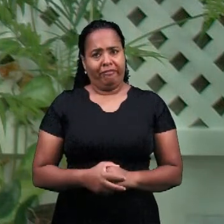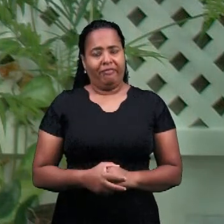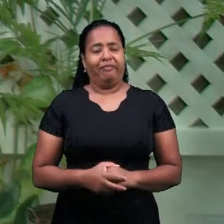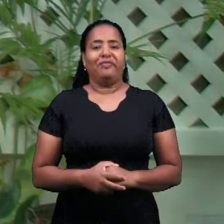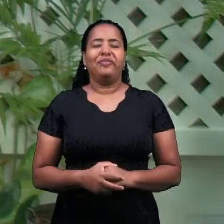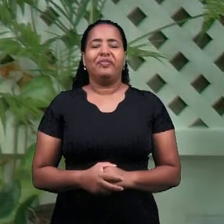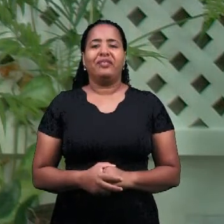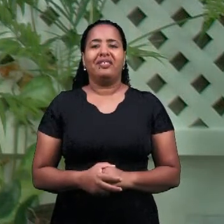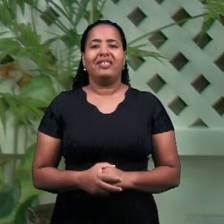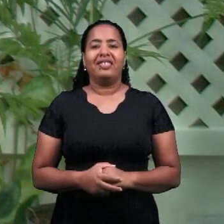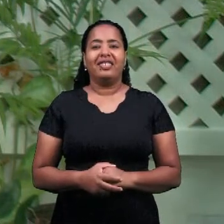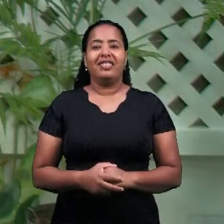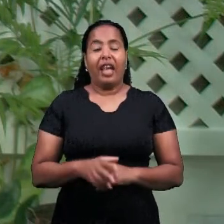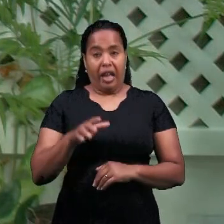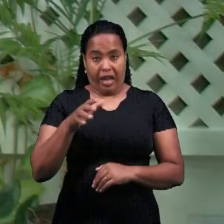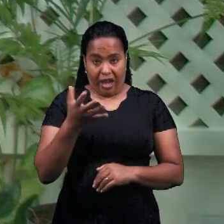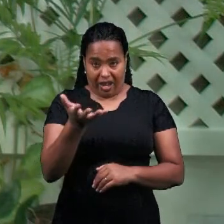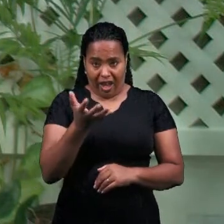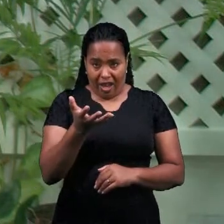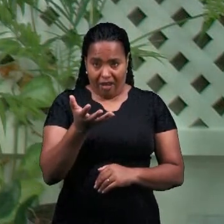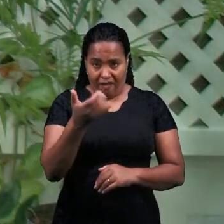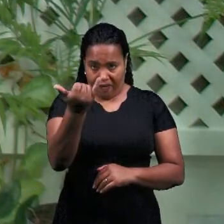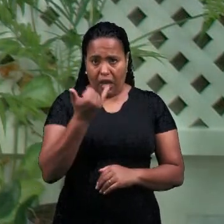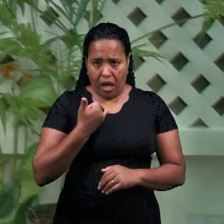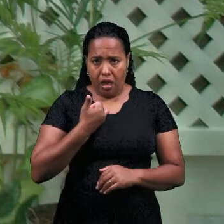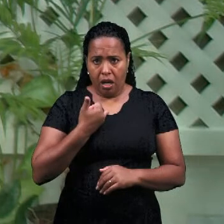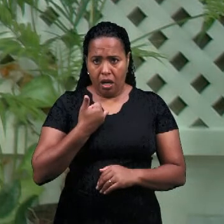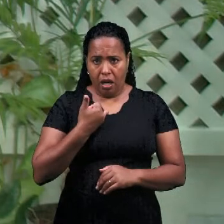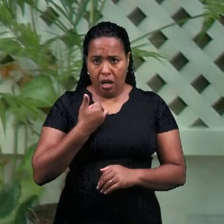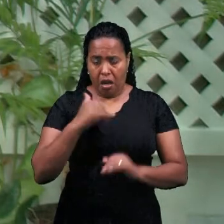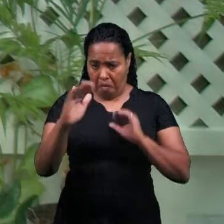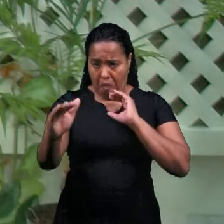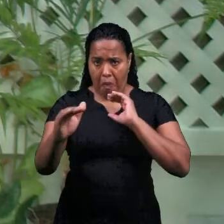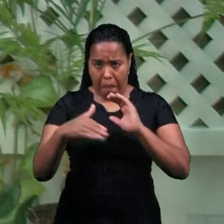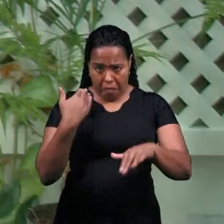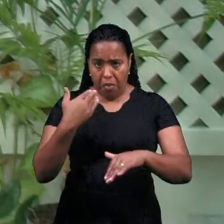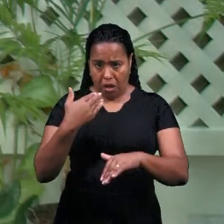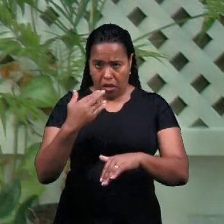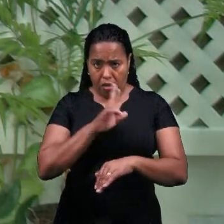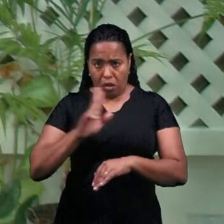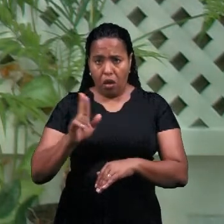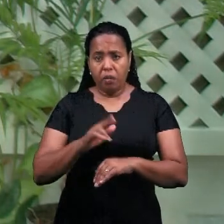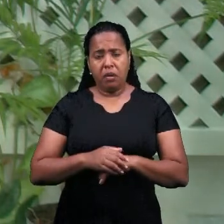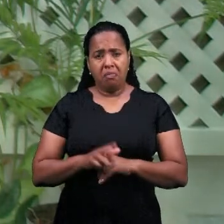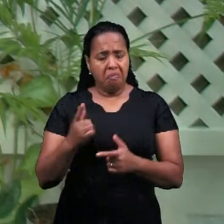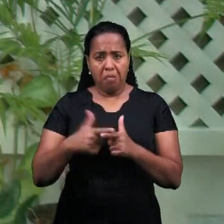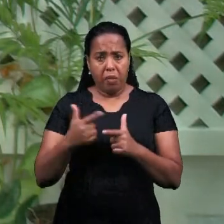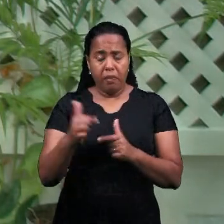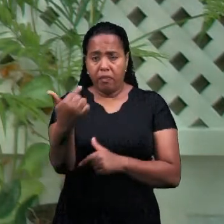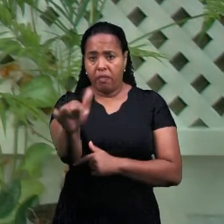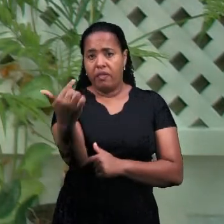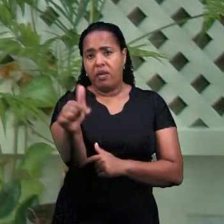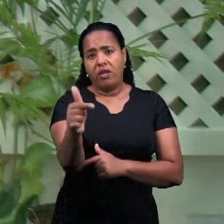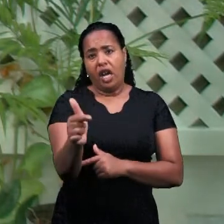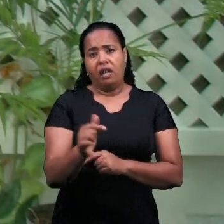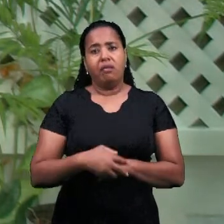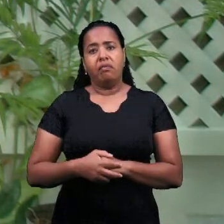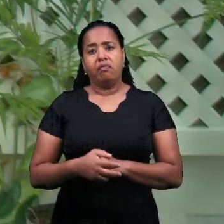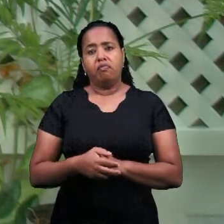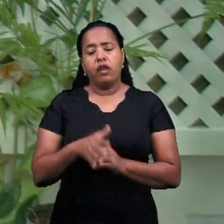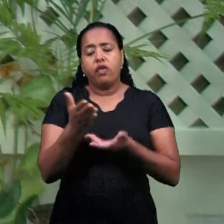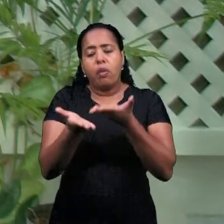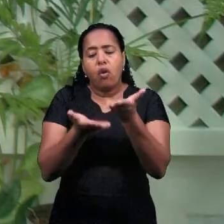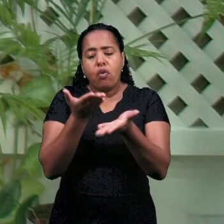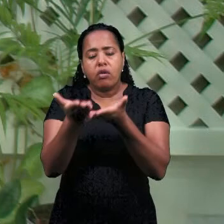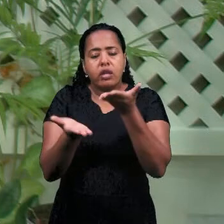Non? Vous voulez dire quelque chose, identifiez-vous, il n'y a aucun problème. Vous allez être traité de la meilleure manière